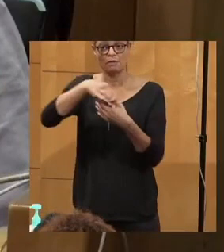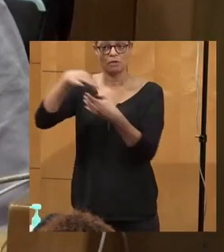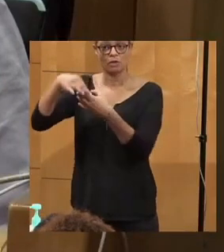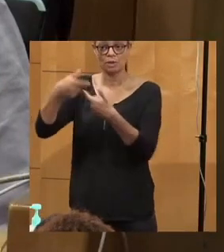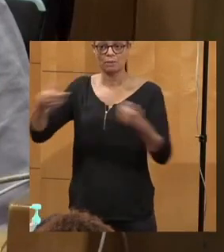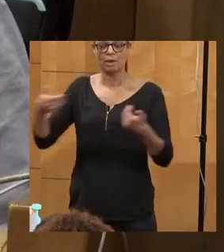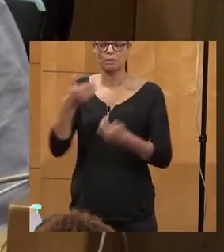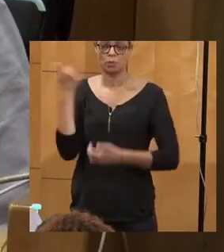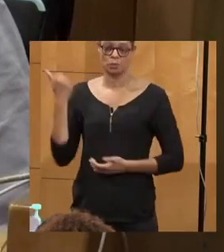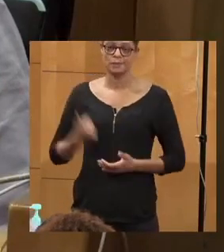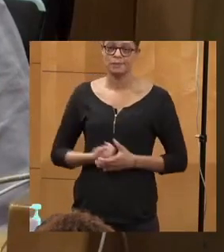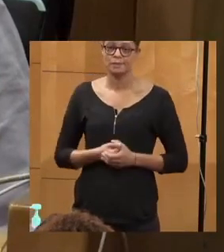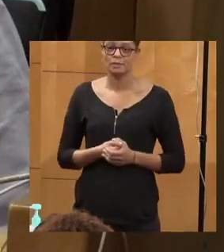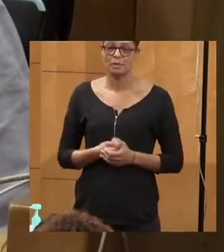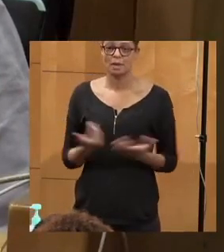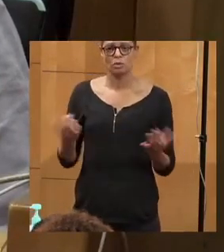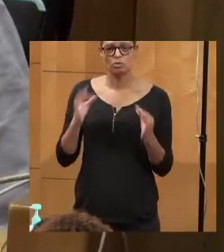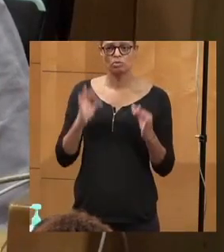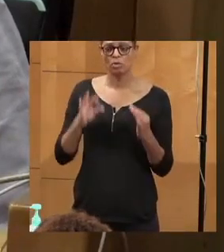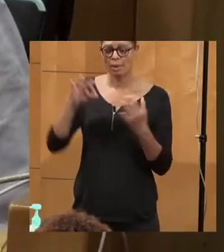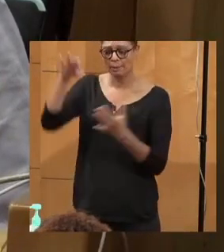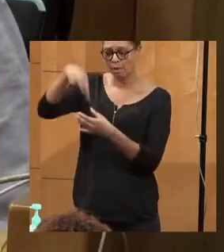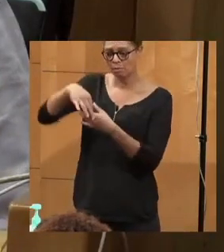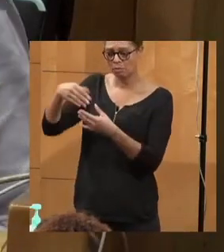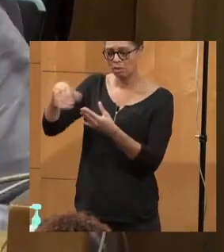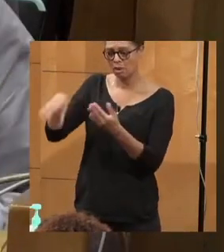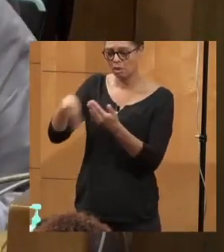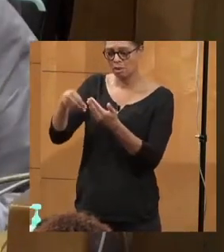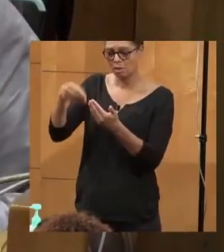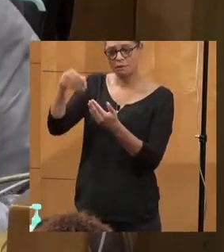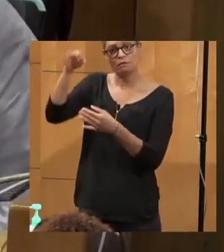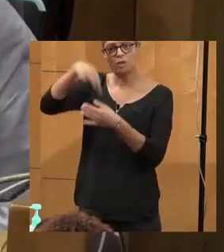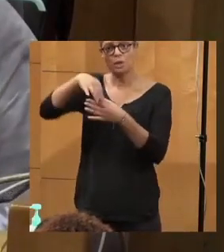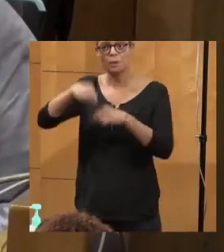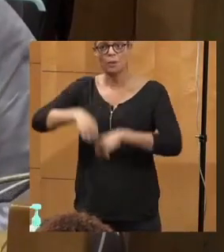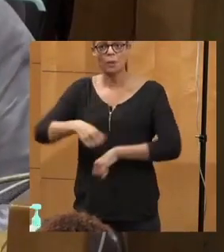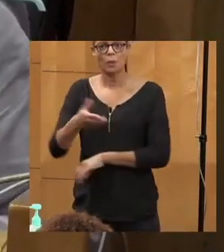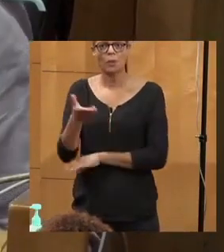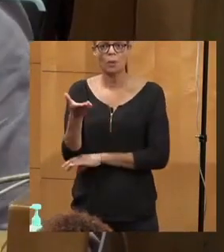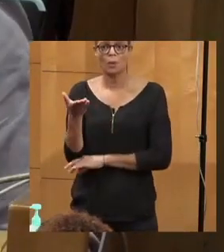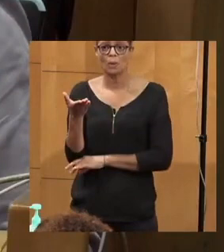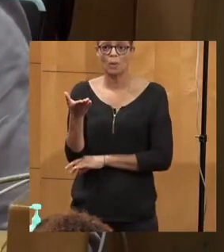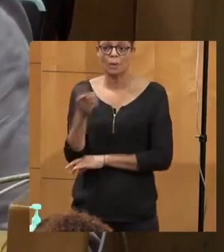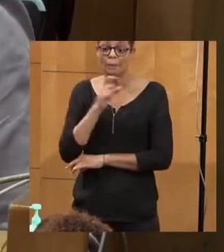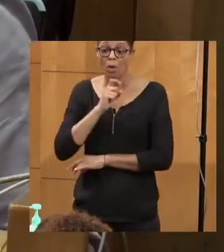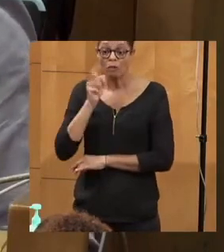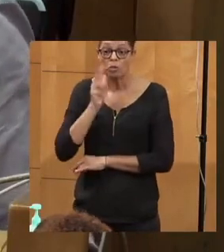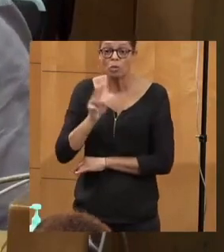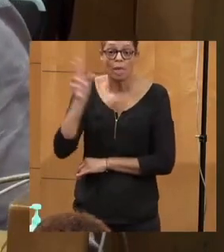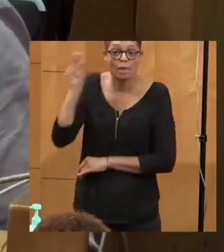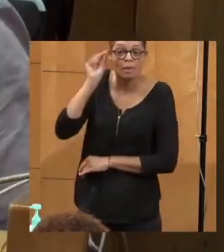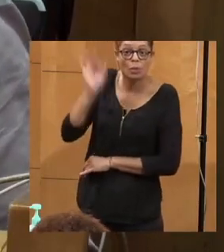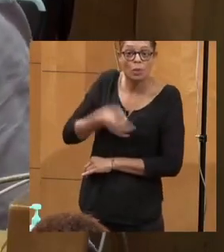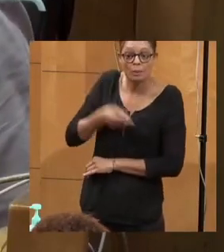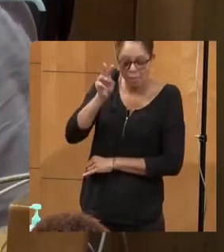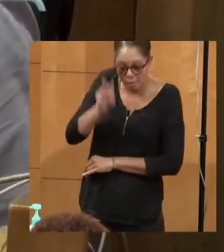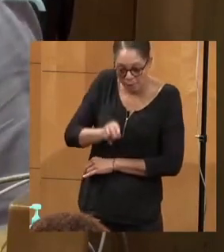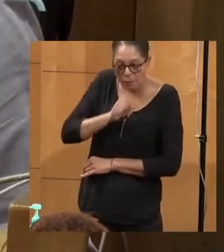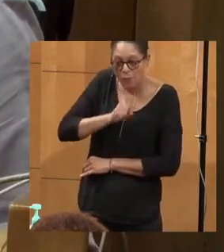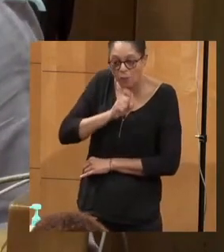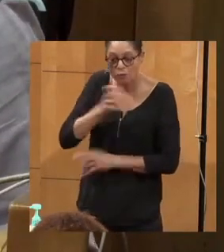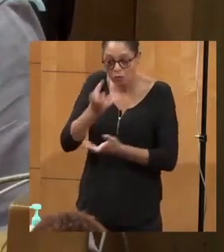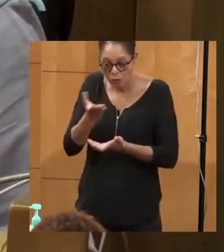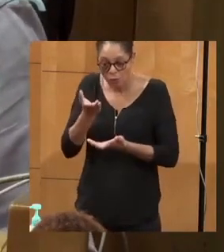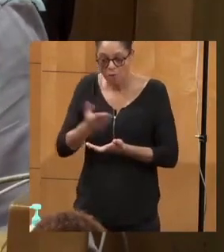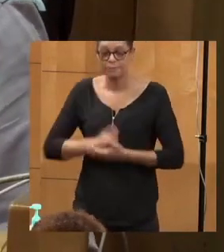Mais nous avons l'amendement, donc faisons-le voter si nous sommes OK sur le principe de l'amendement, monsieur Marie. Je ne l'ai pas encore vu. Je l'ai entendu, mais j'attends que je le